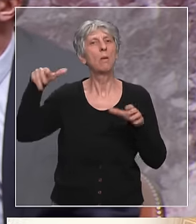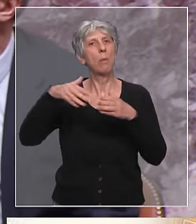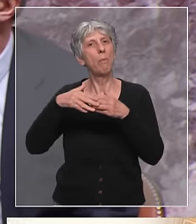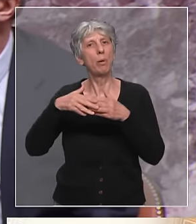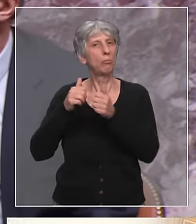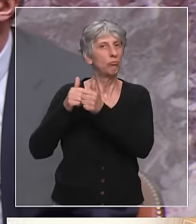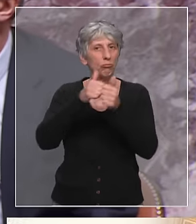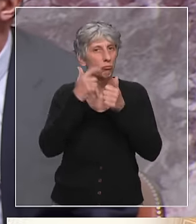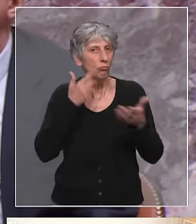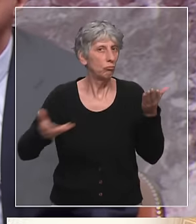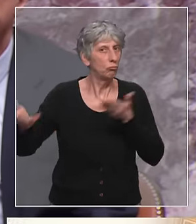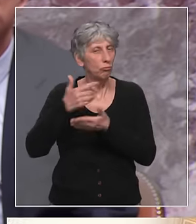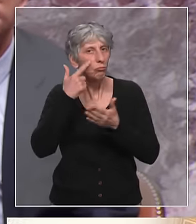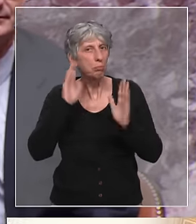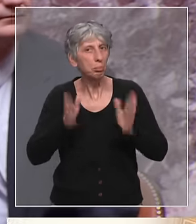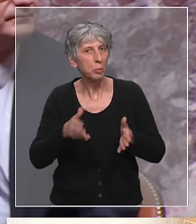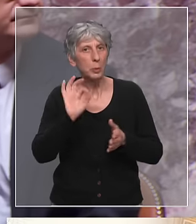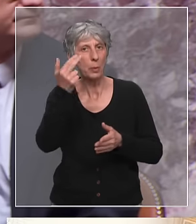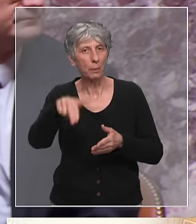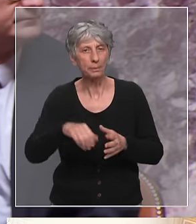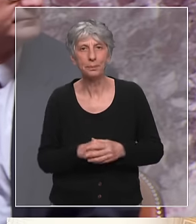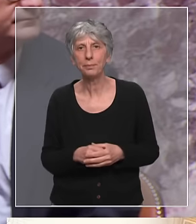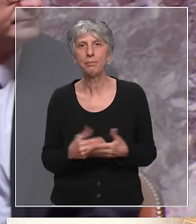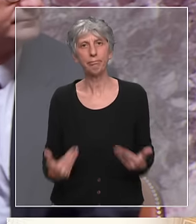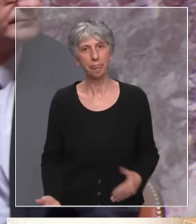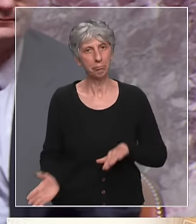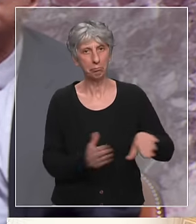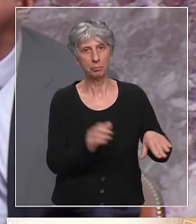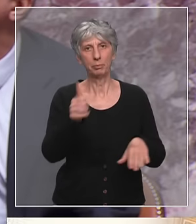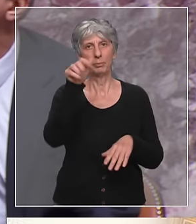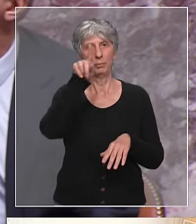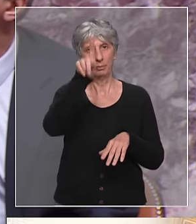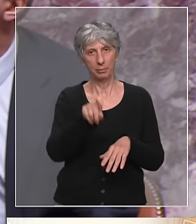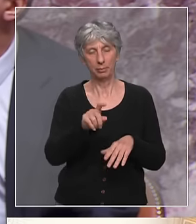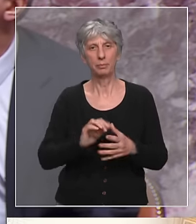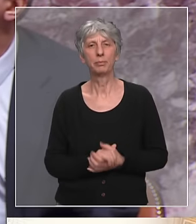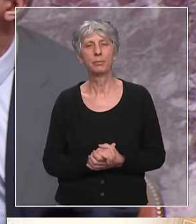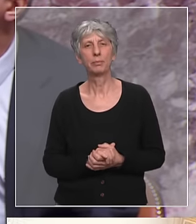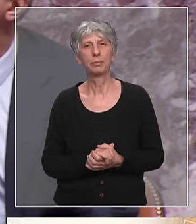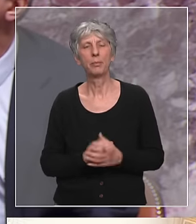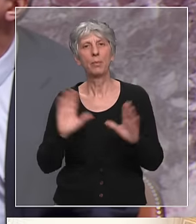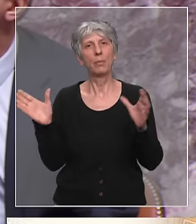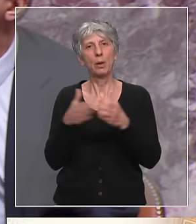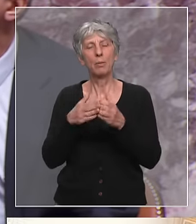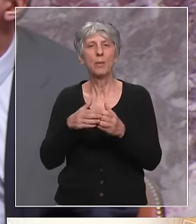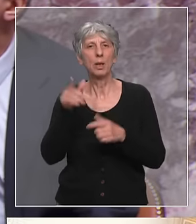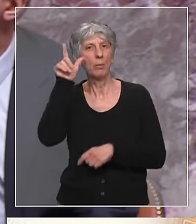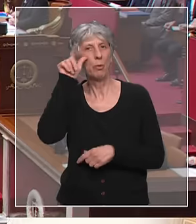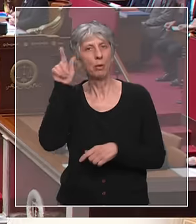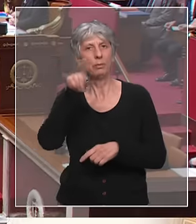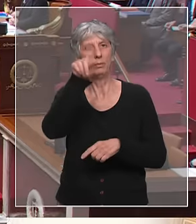groupe. La première question va être posée par Madame Virginie Duby-Muller pour le groupe Les